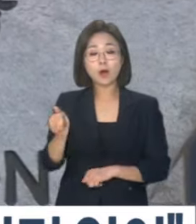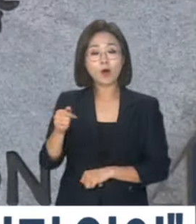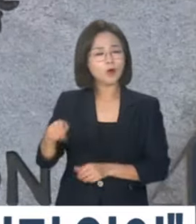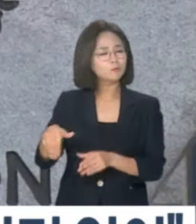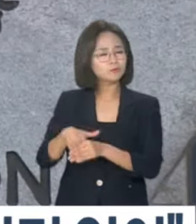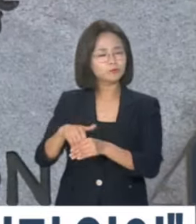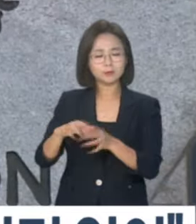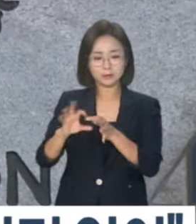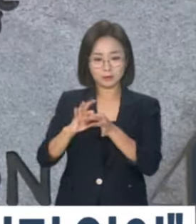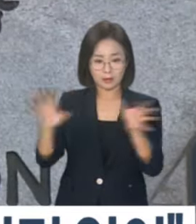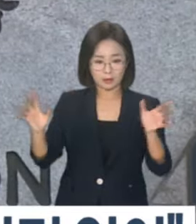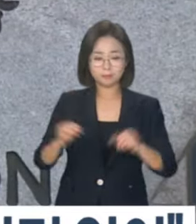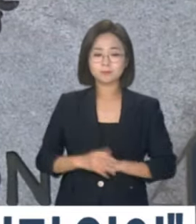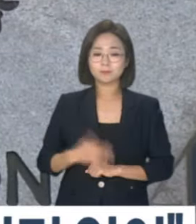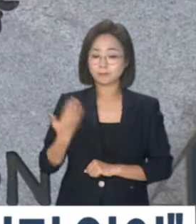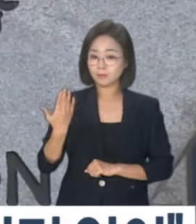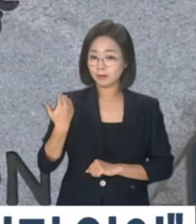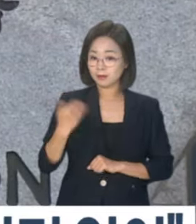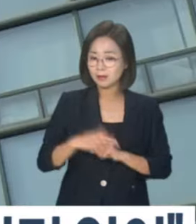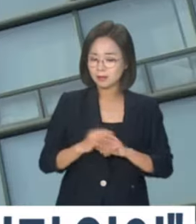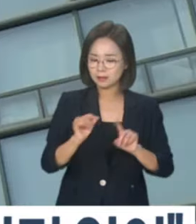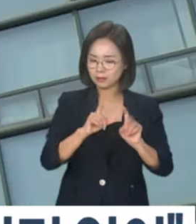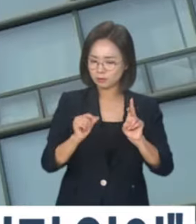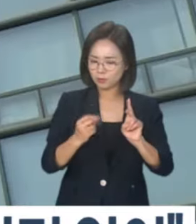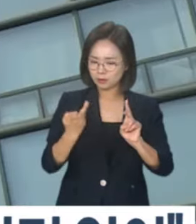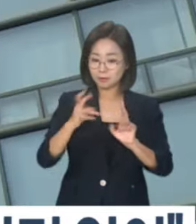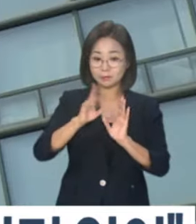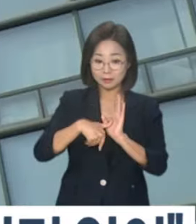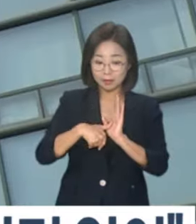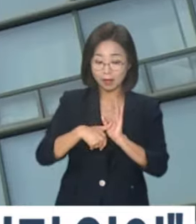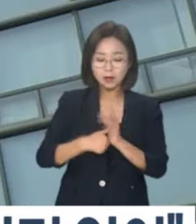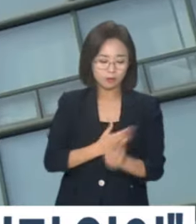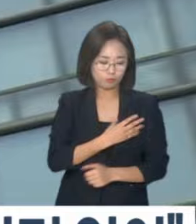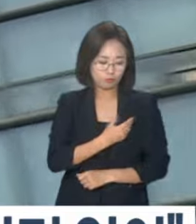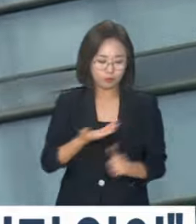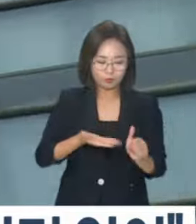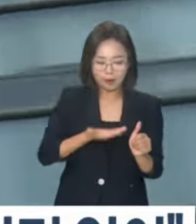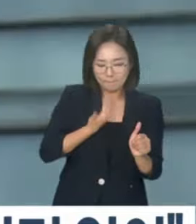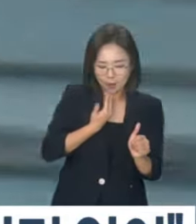방침입니다. 앞서 지난달 23일 하늘궁에서 제공한 우유를